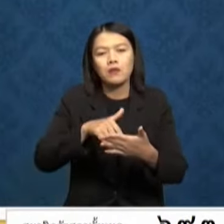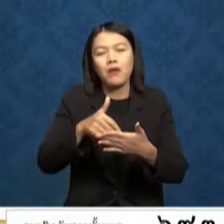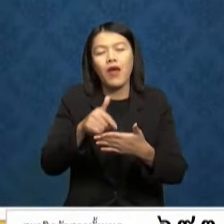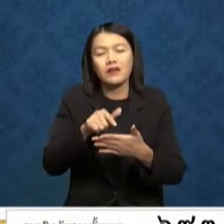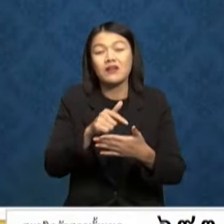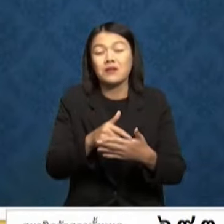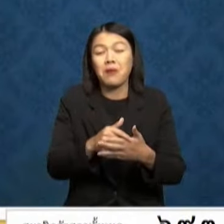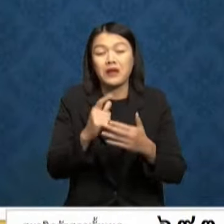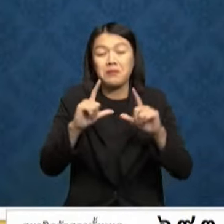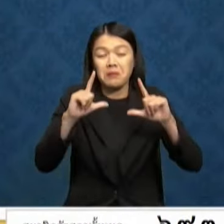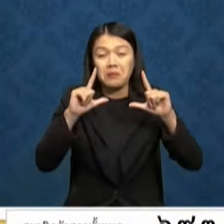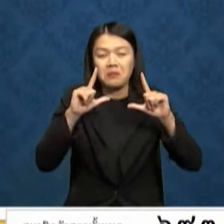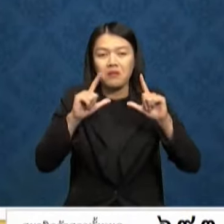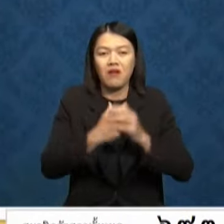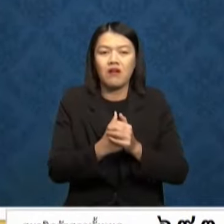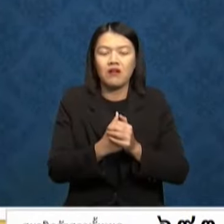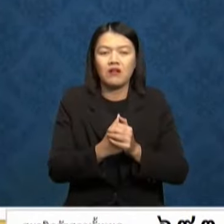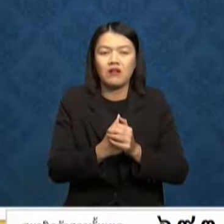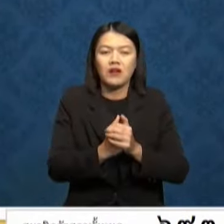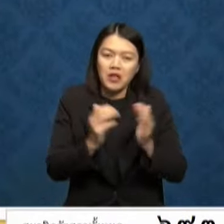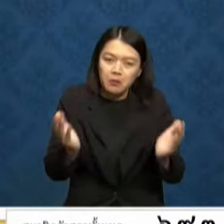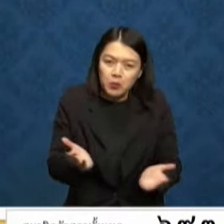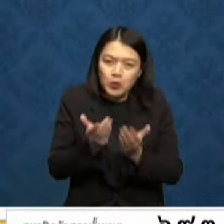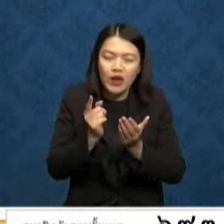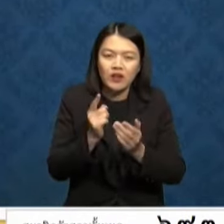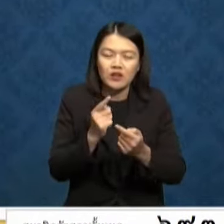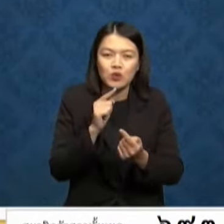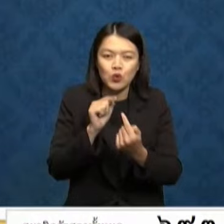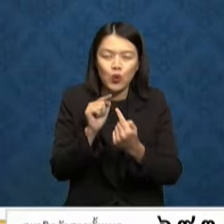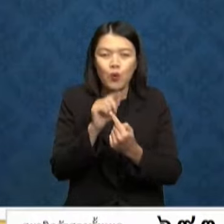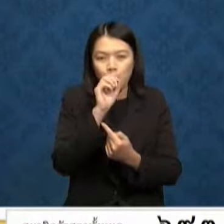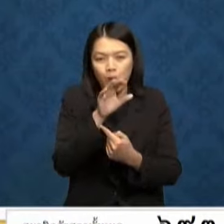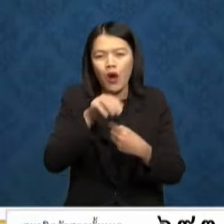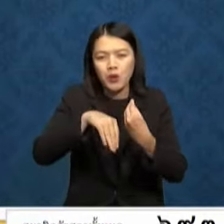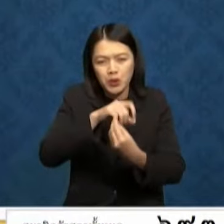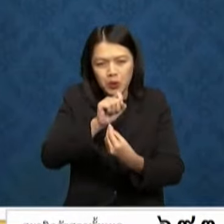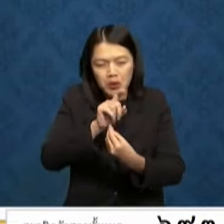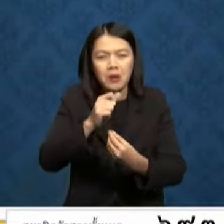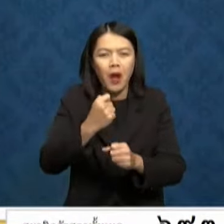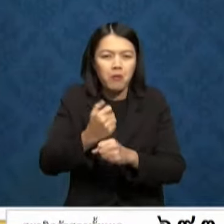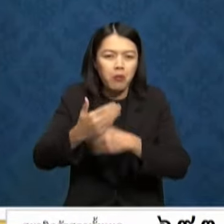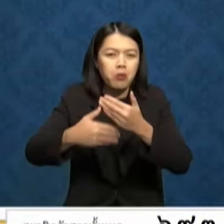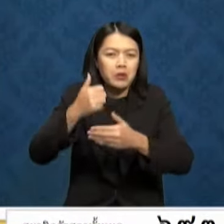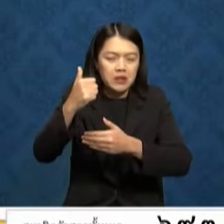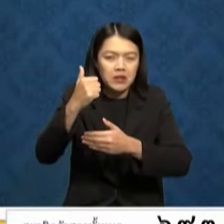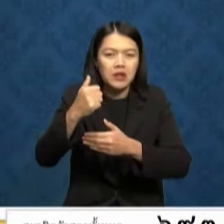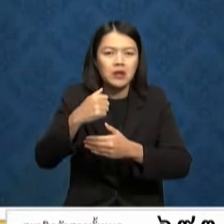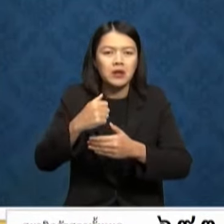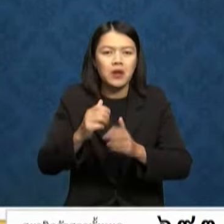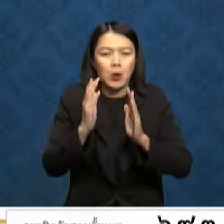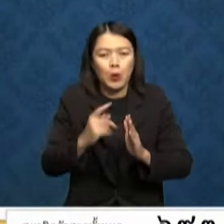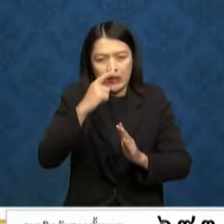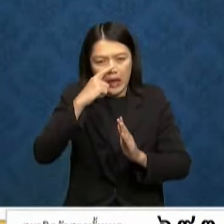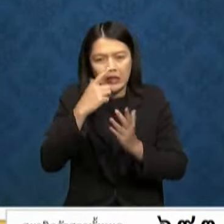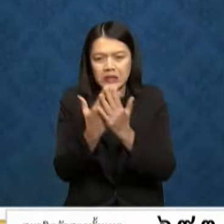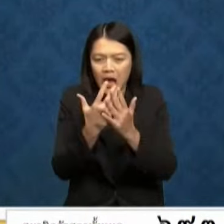ท่านEntertainmentComplexบอกว่าจะสร้างเศรษฐกิจให้ดีขึ้นคนไทยจะมีรายได้